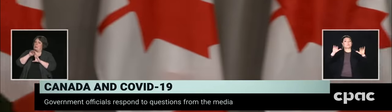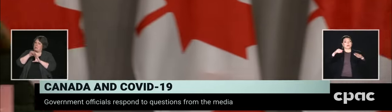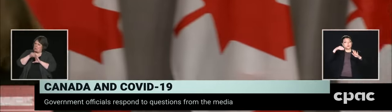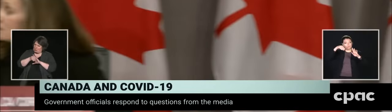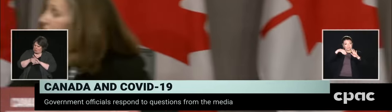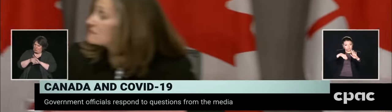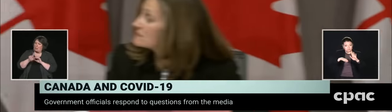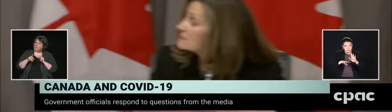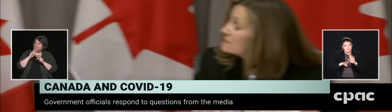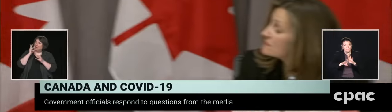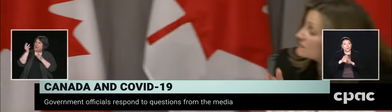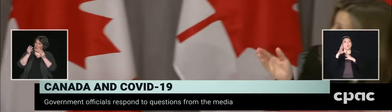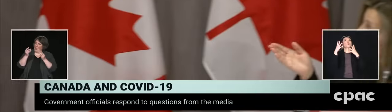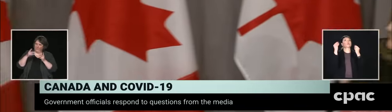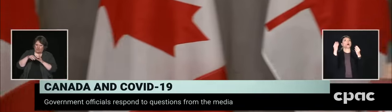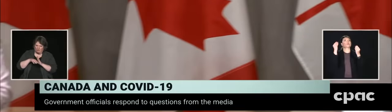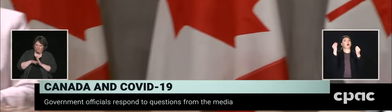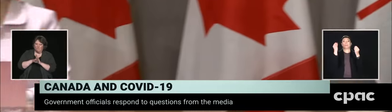dernière?